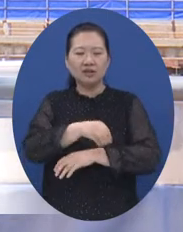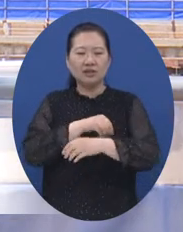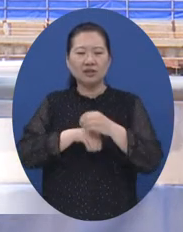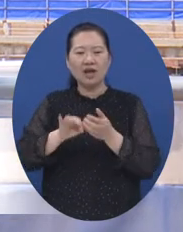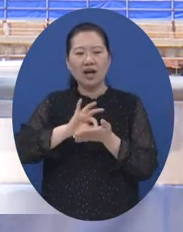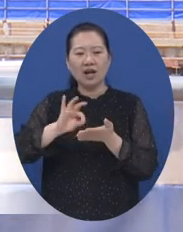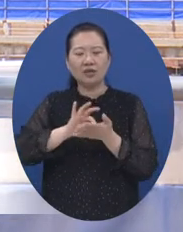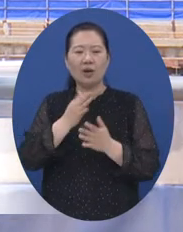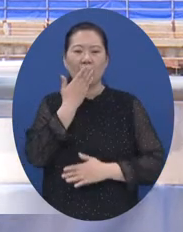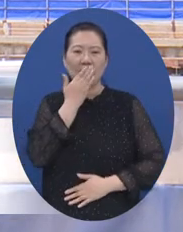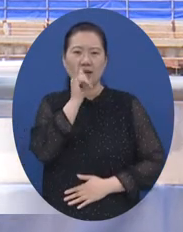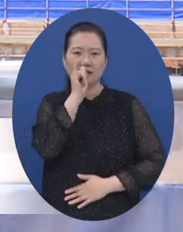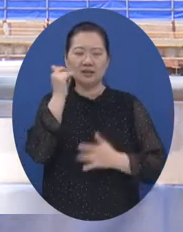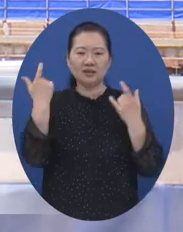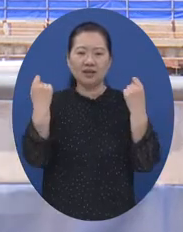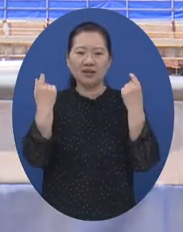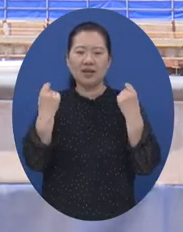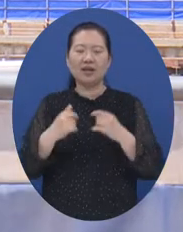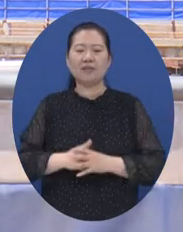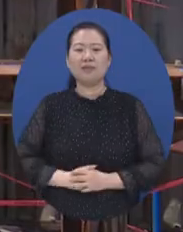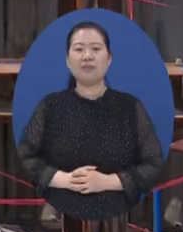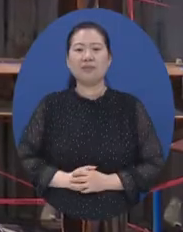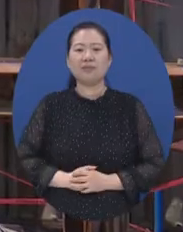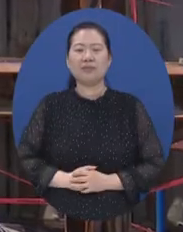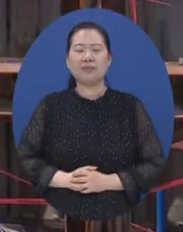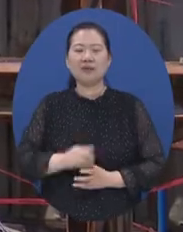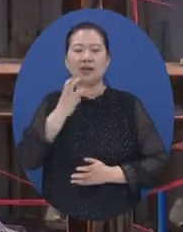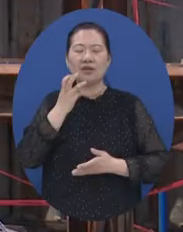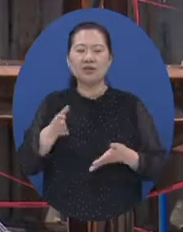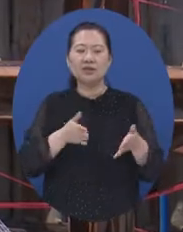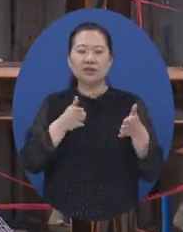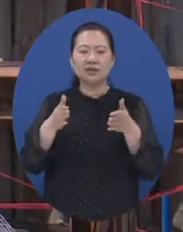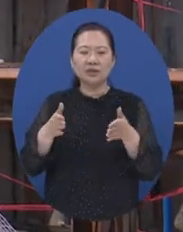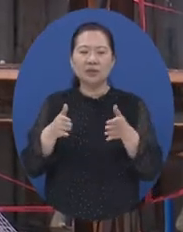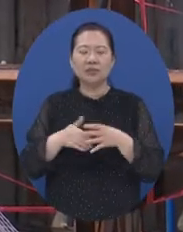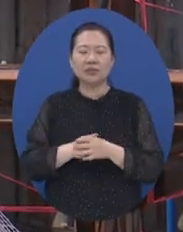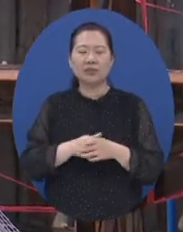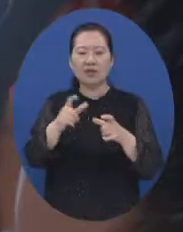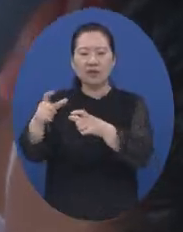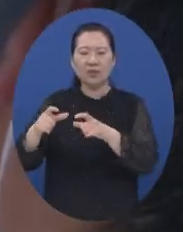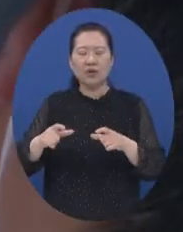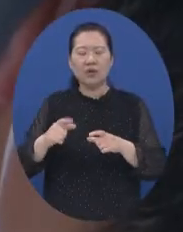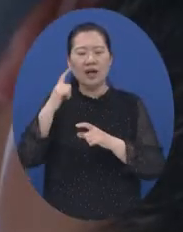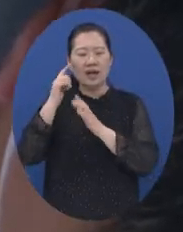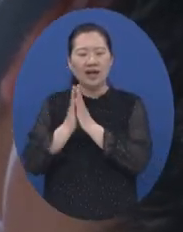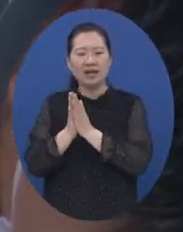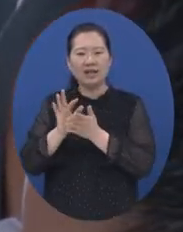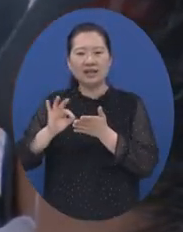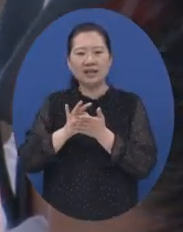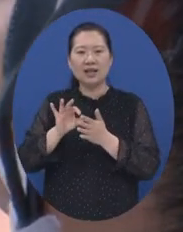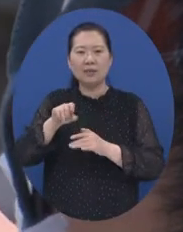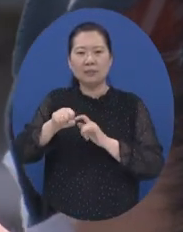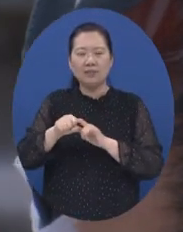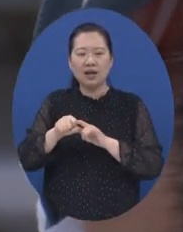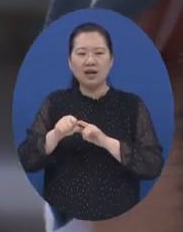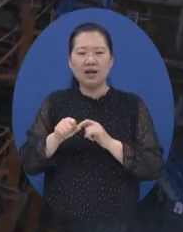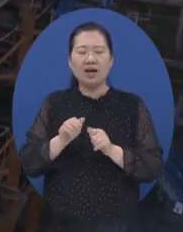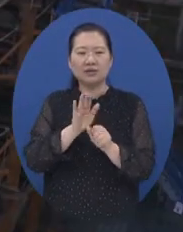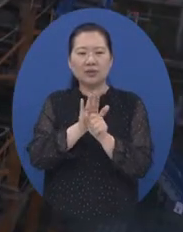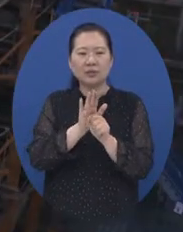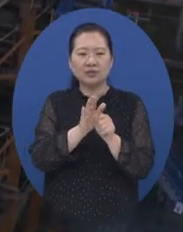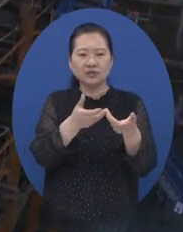일단 활용할 수 있을 계기가 될 것으로 판단이 되고요. 경기도는 시군별 자체 예산을 확보해 자문단을